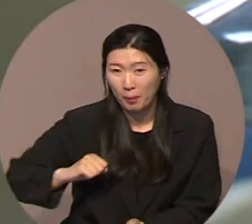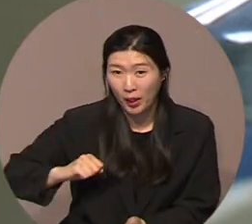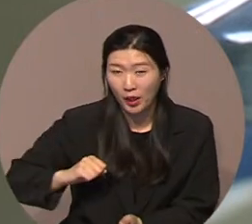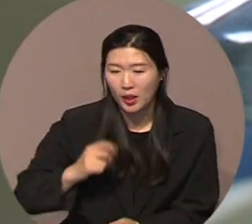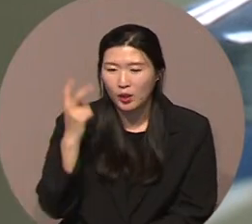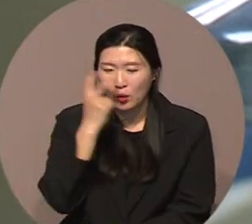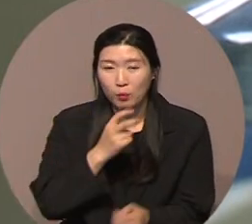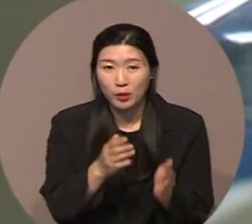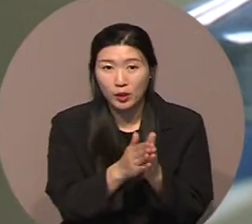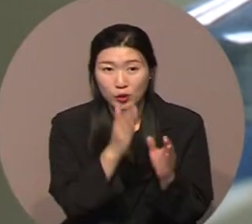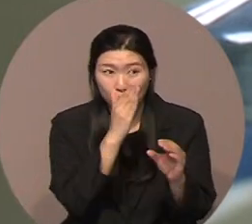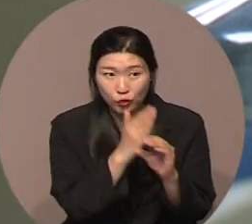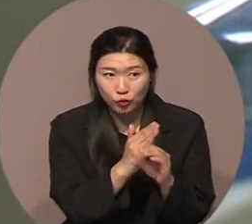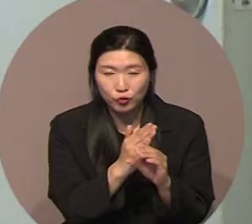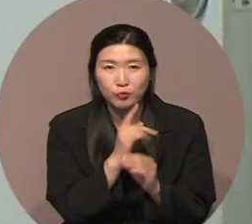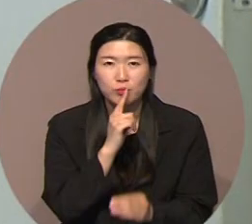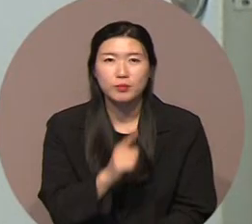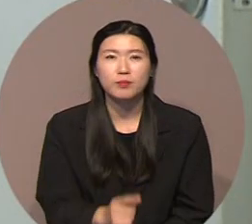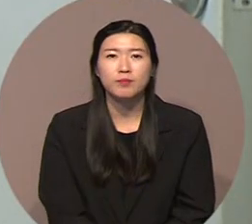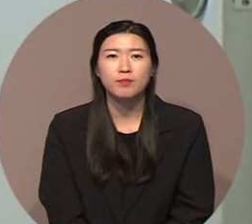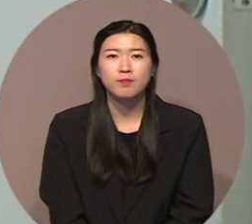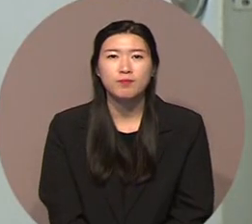등으로 검찰에 수사 요청했습니다